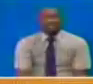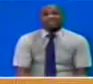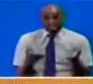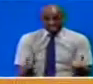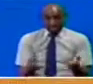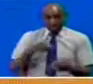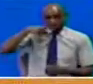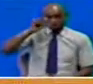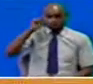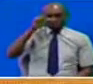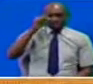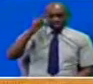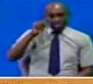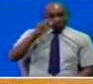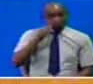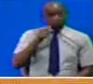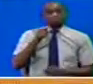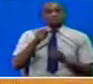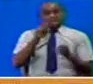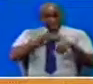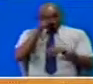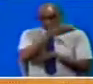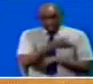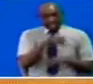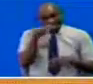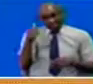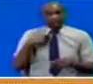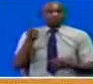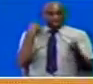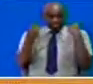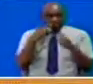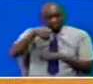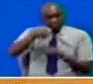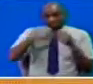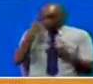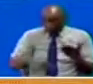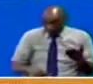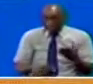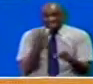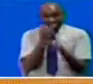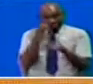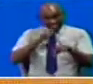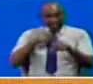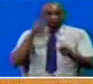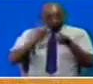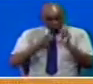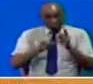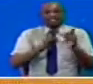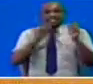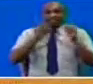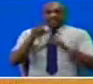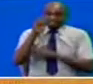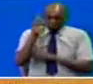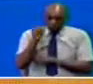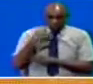Na Pauline Njeru kutoka Embu na Isaac Kipkoech kutoka Kericho ndio washindi wa makala ya 11 ya mbio za Safaricom za